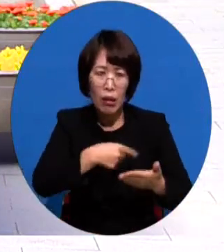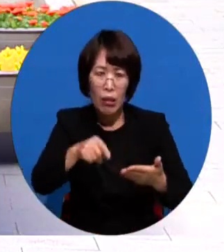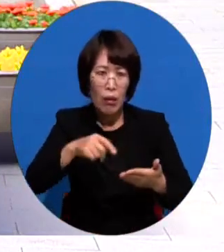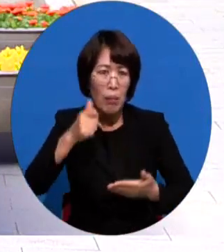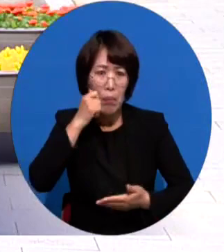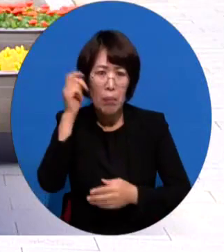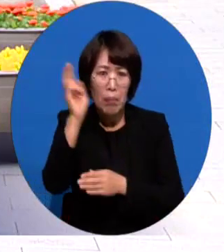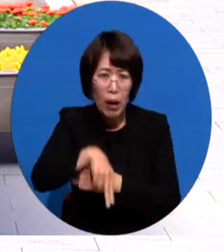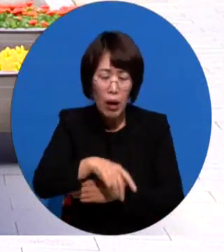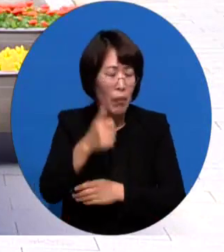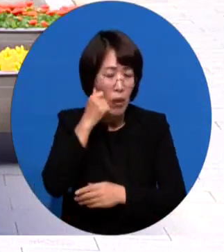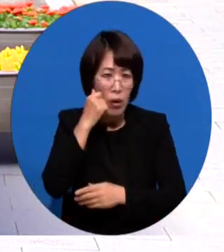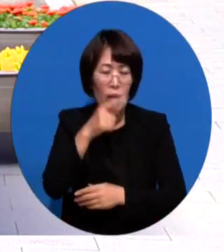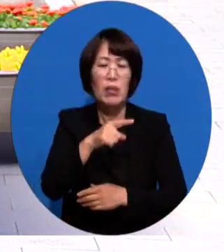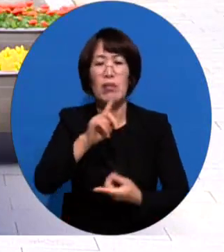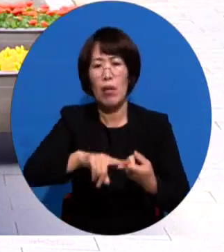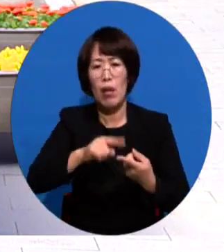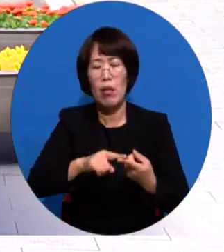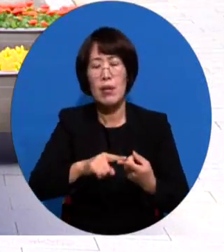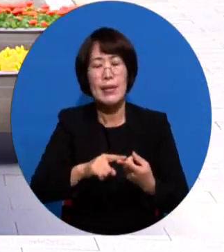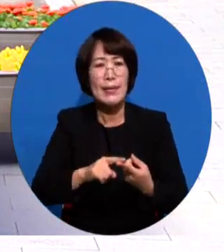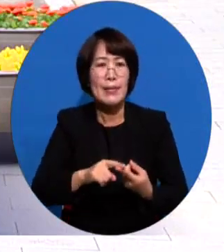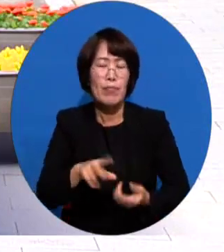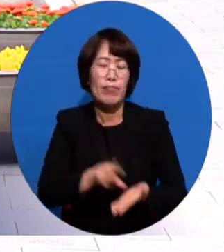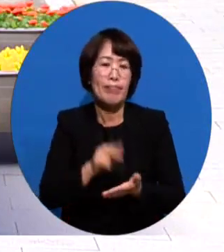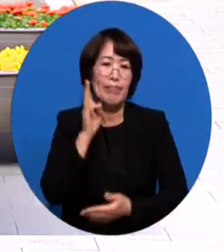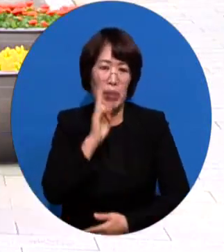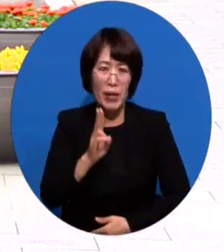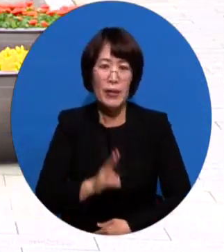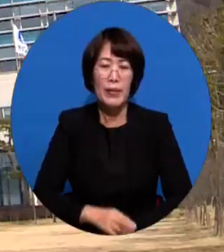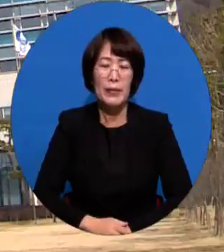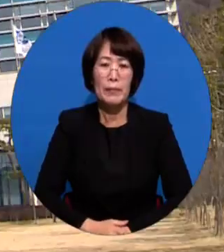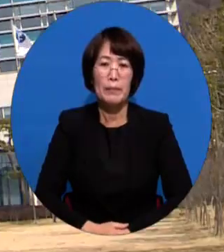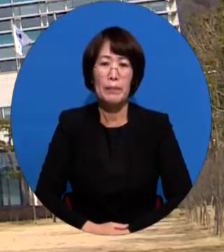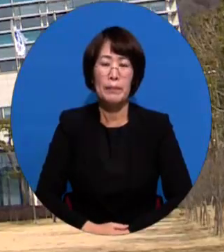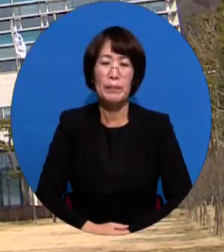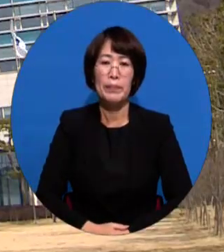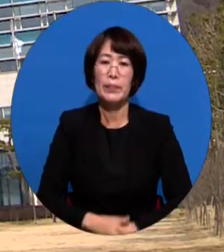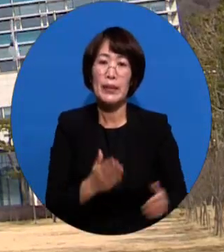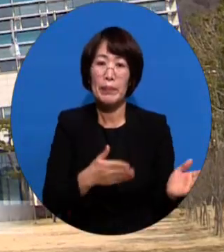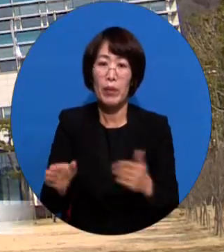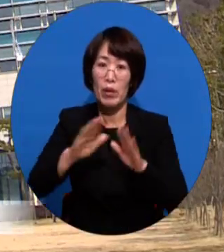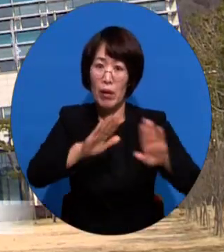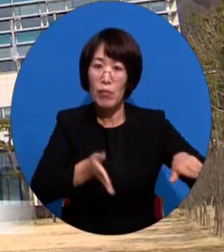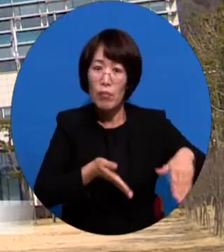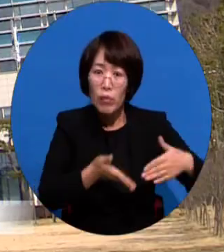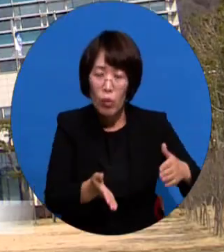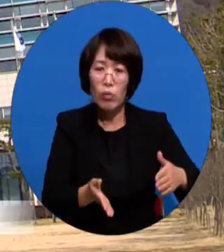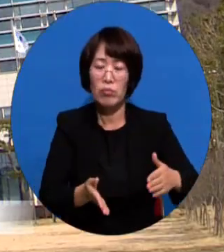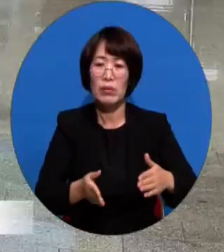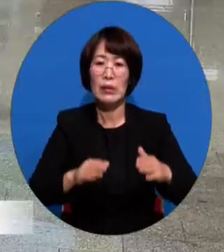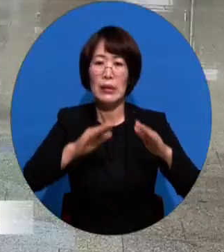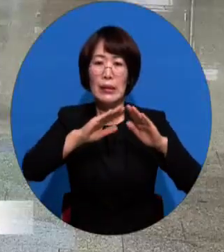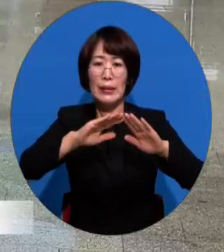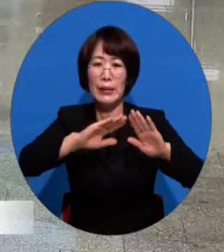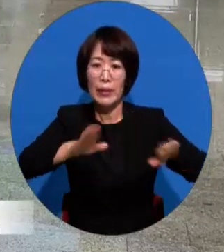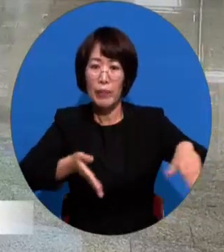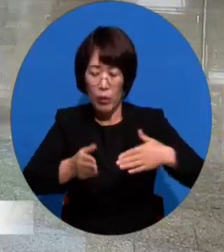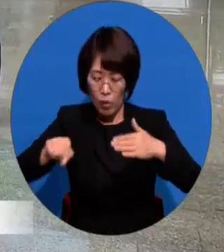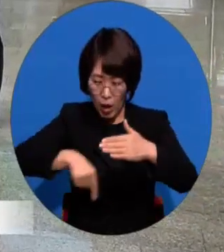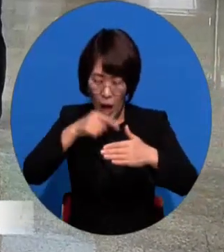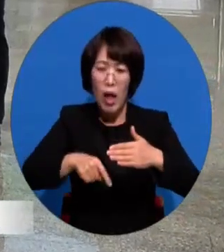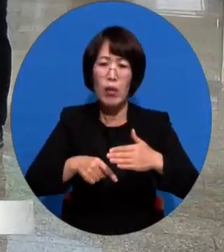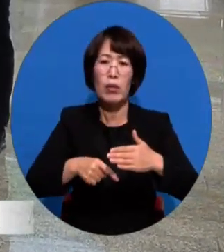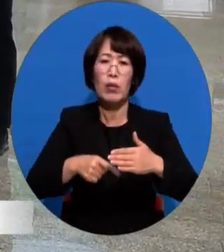없다라고 얘기 나오는 부분들은 심각한 문제가 있다라고 생각을 합니다. 한편 전라남도는 청사 내 로비는 누구나